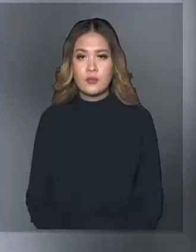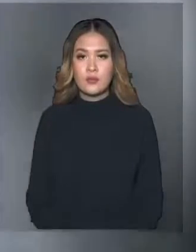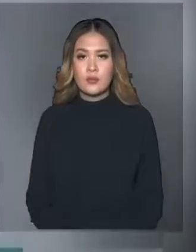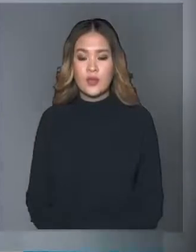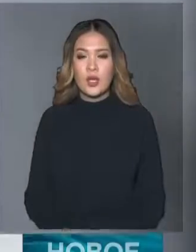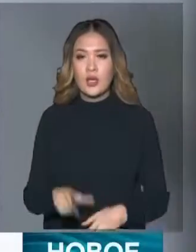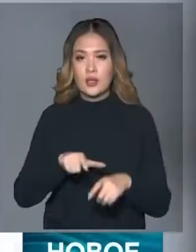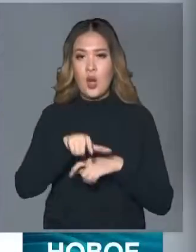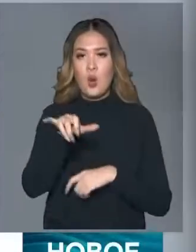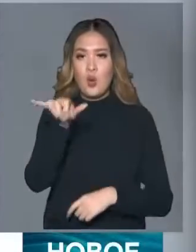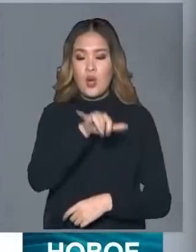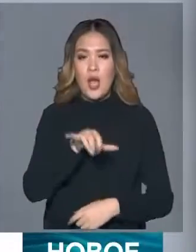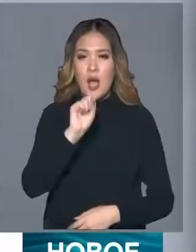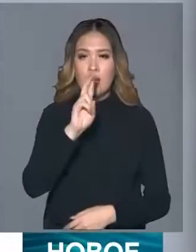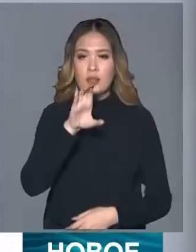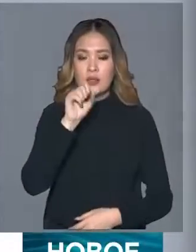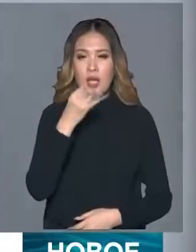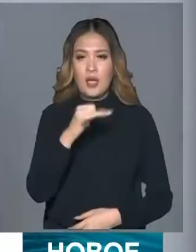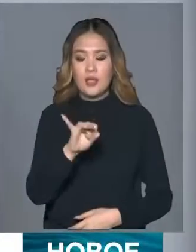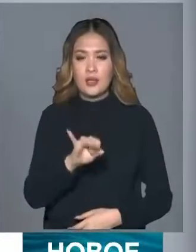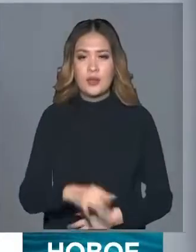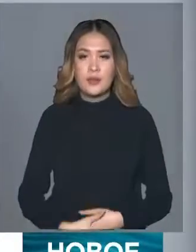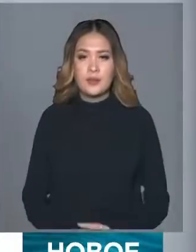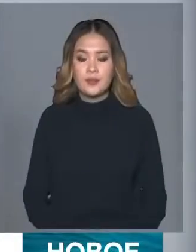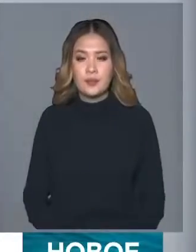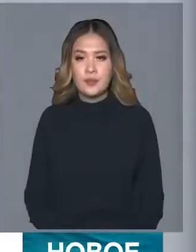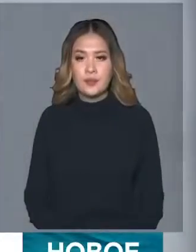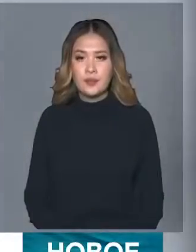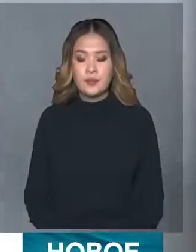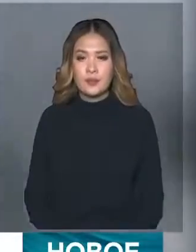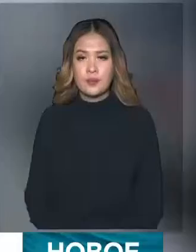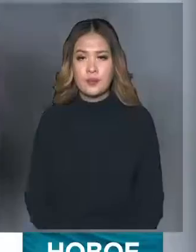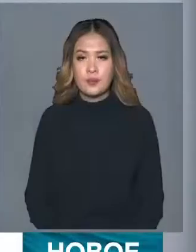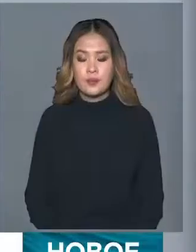Трасса Уральск-Аксай. Дальше там тоже авария.